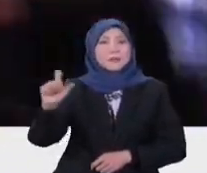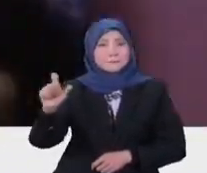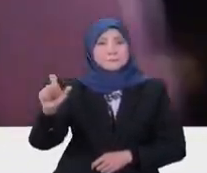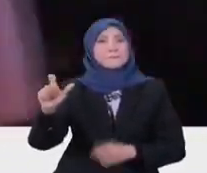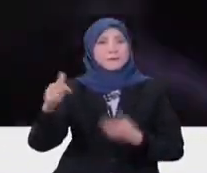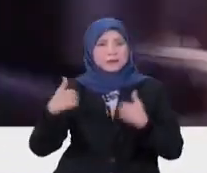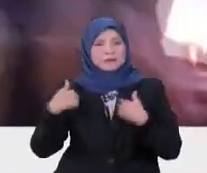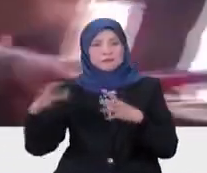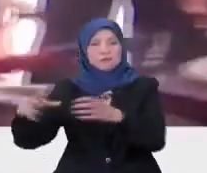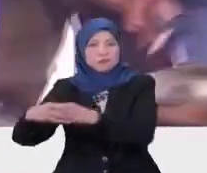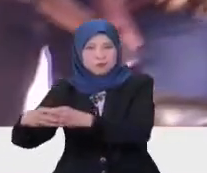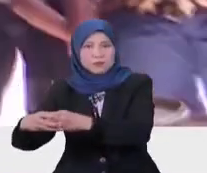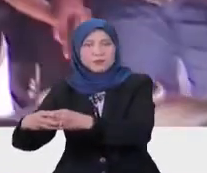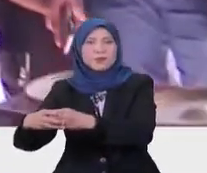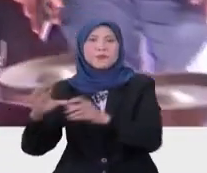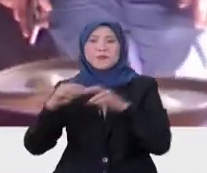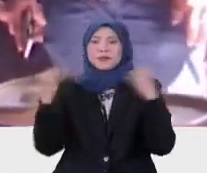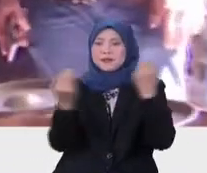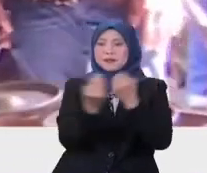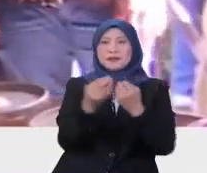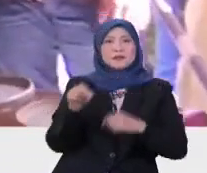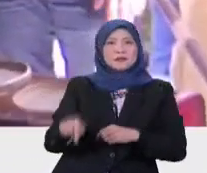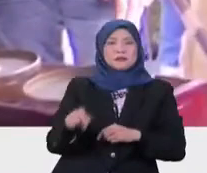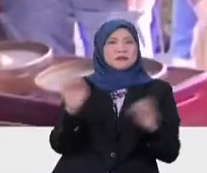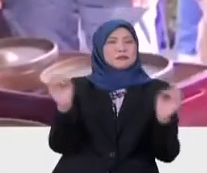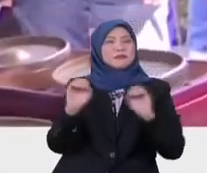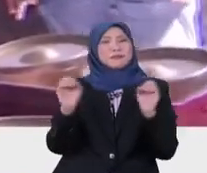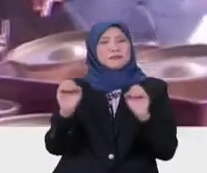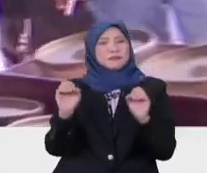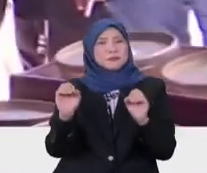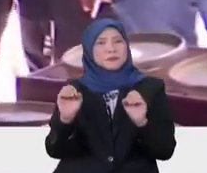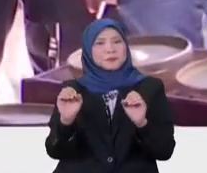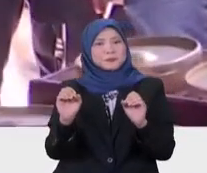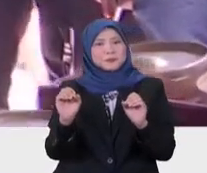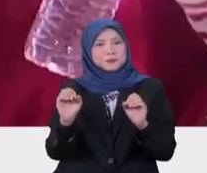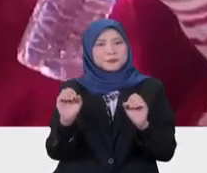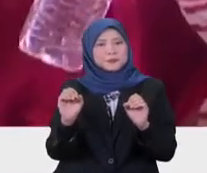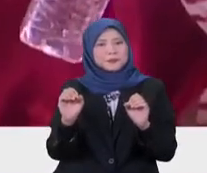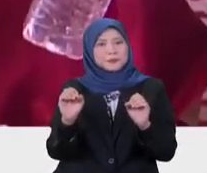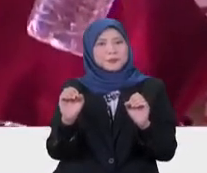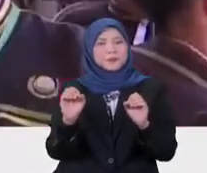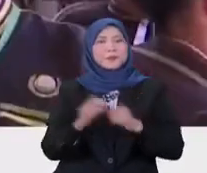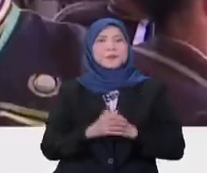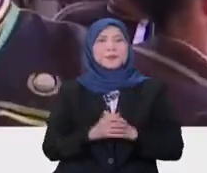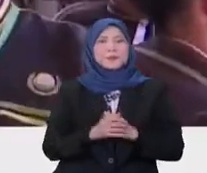mananya masyarakat Bisaya ini tidak menjadi satu